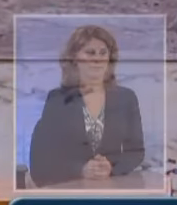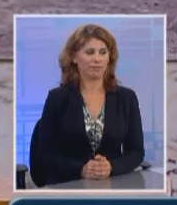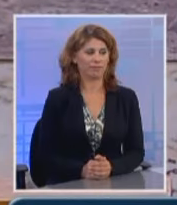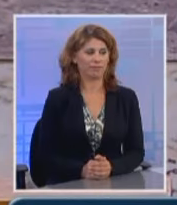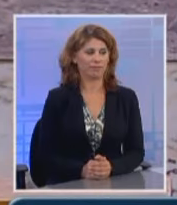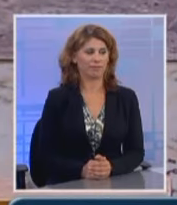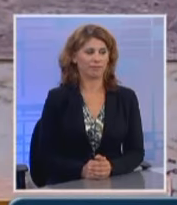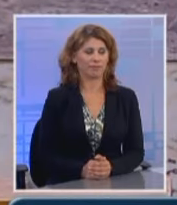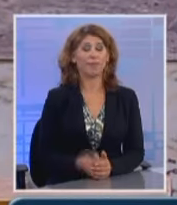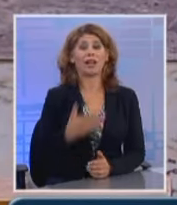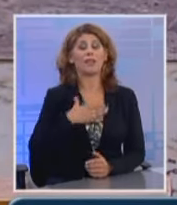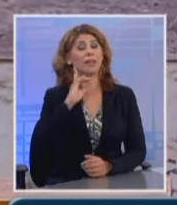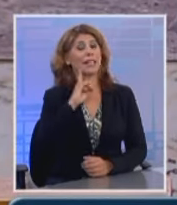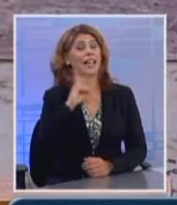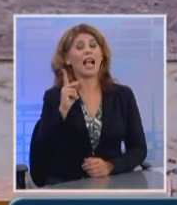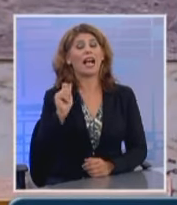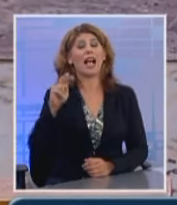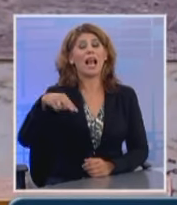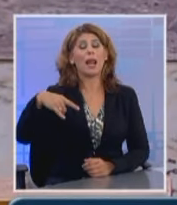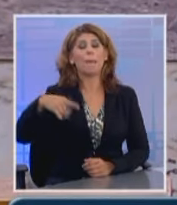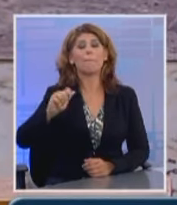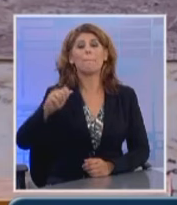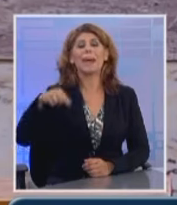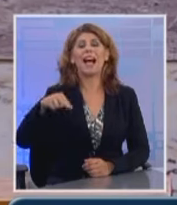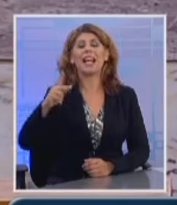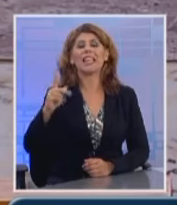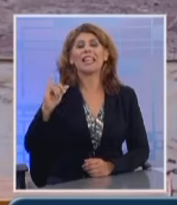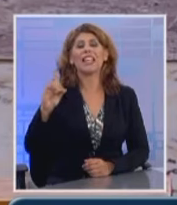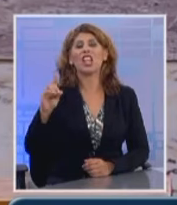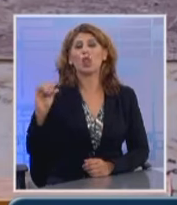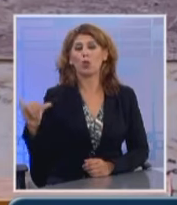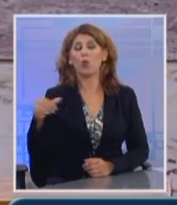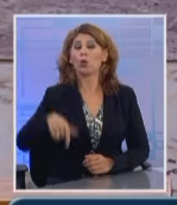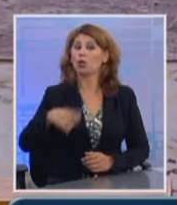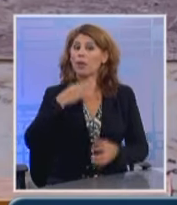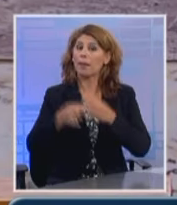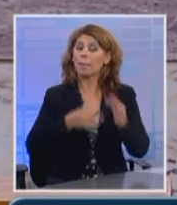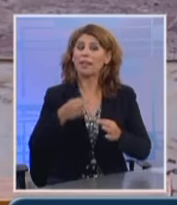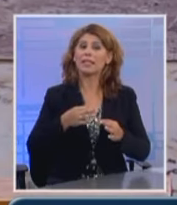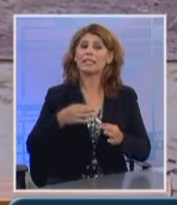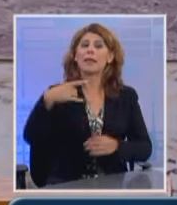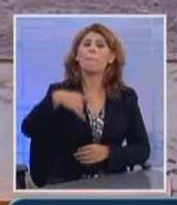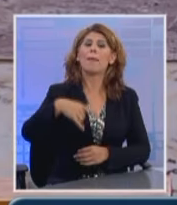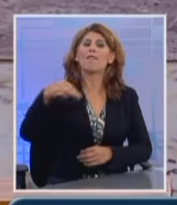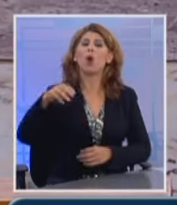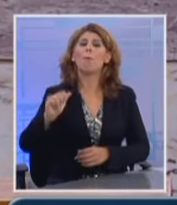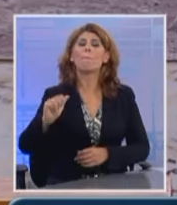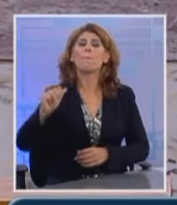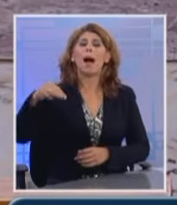Ευχαριστούμε την κυρία Καλπακίδου. Το λόγο τώρα έχει ο κύριος Παύλος Μάμαλος, χρυσός παραολυμπιονίκης Άρσης Βαρών σε